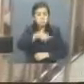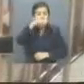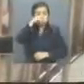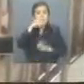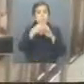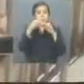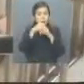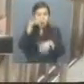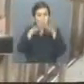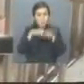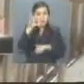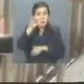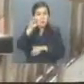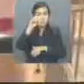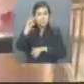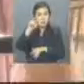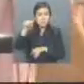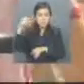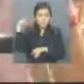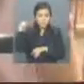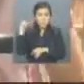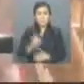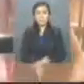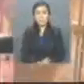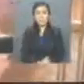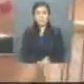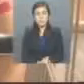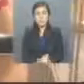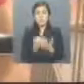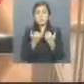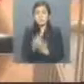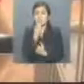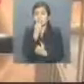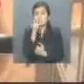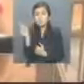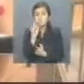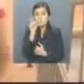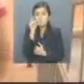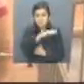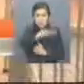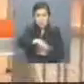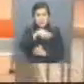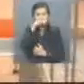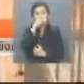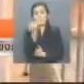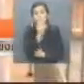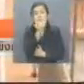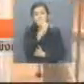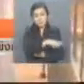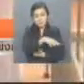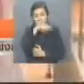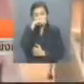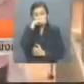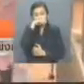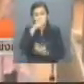50 ดูตามสภาพทั่วไปเนี่ยค่อนข้างเด็กเริ่มมีอากาศที่ไม่ค่อยบริสุทธิ์นะคะการหายใจ